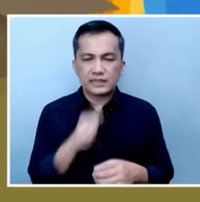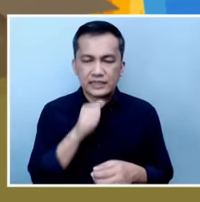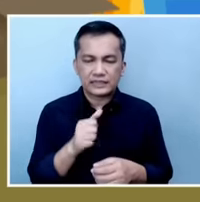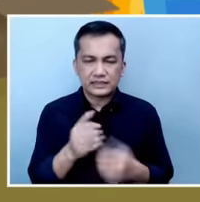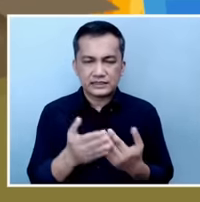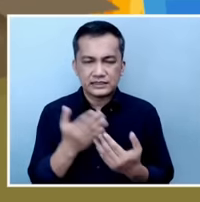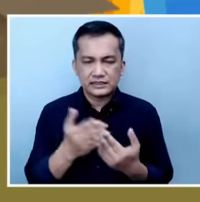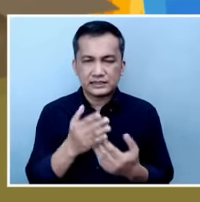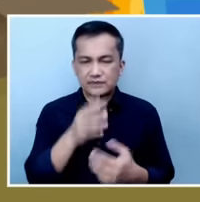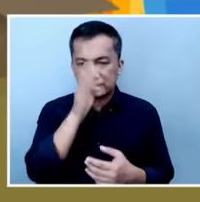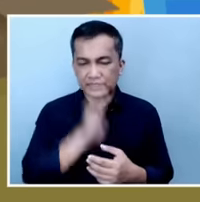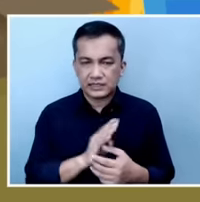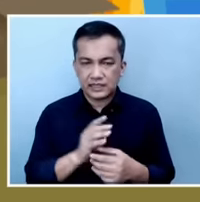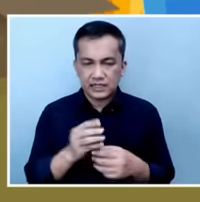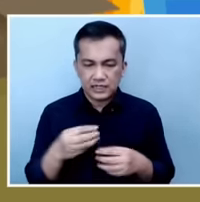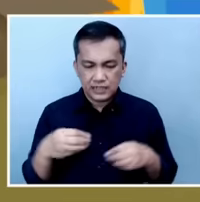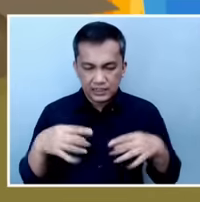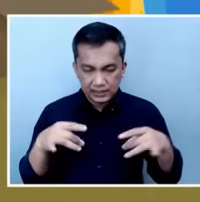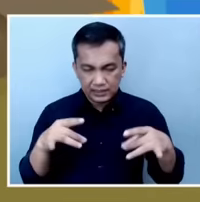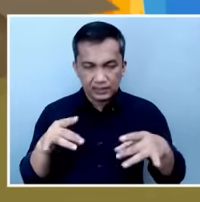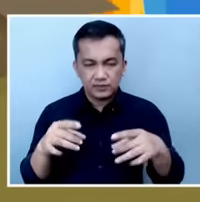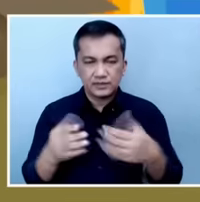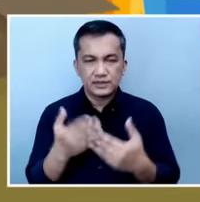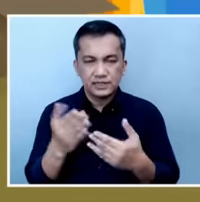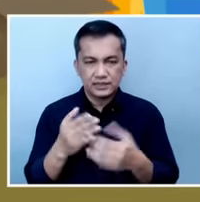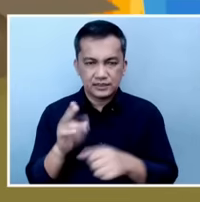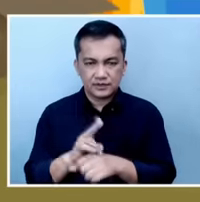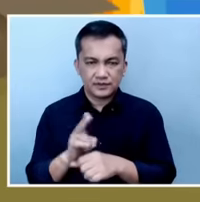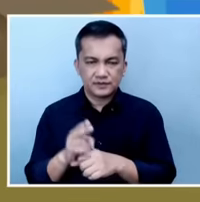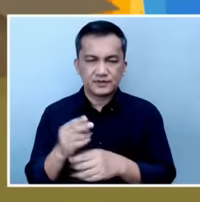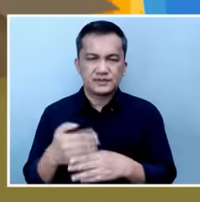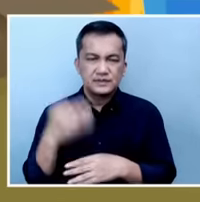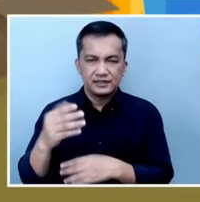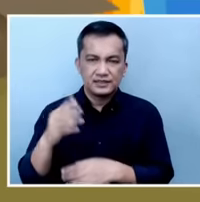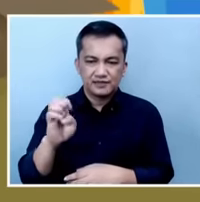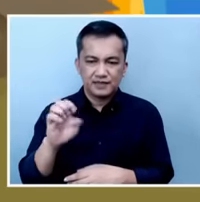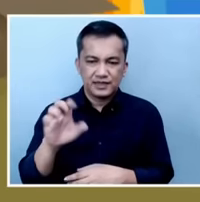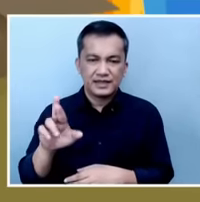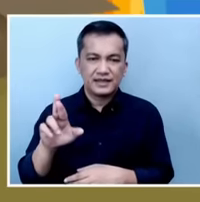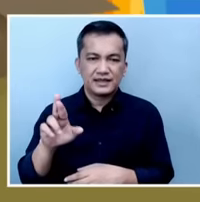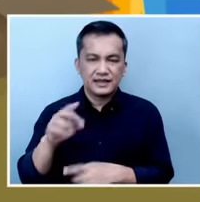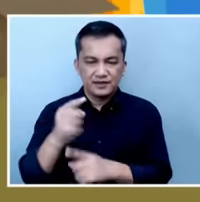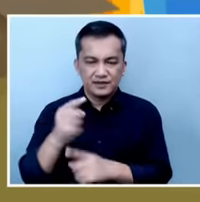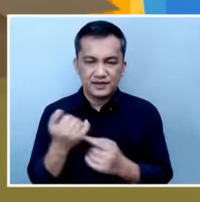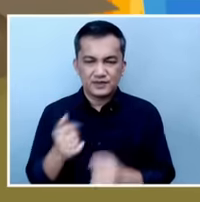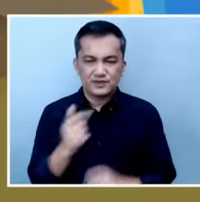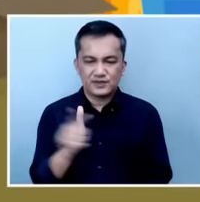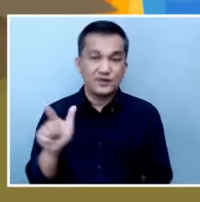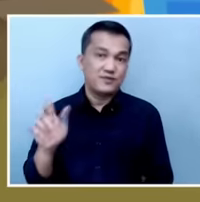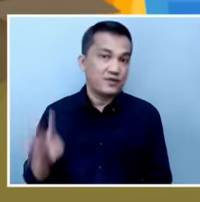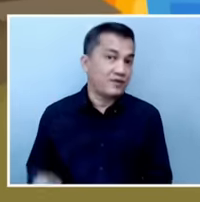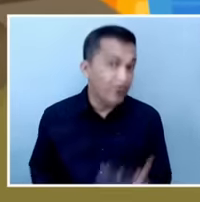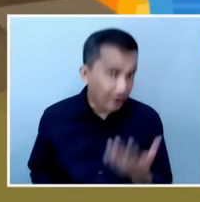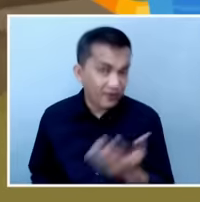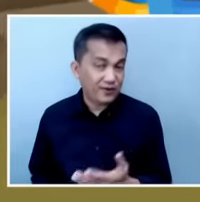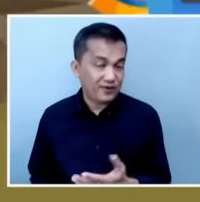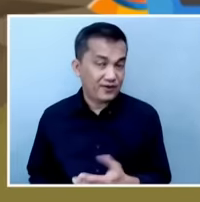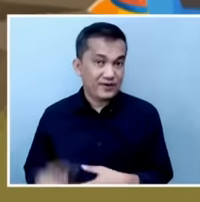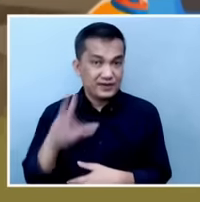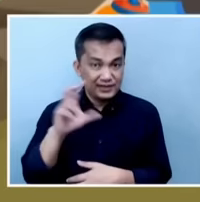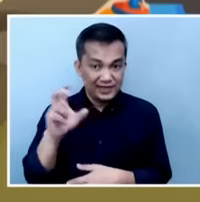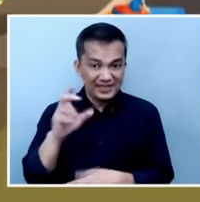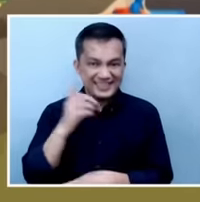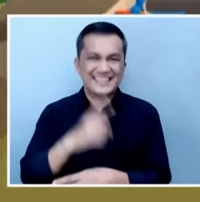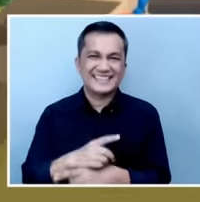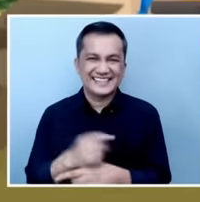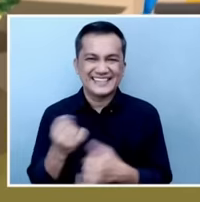mga bulbs at madaling gamitin pagpasok ng bare months ngayong 2024. Oh, 300 days to go na